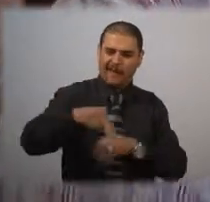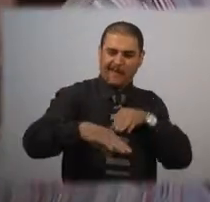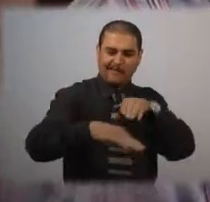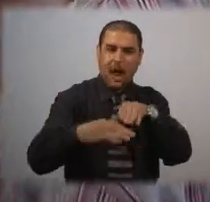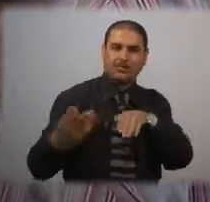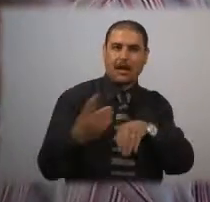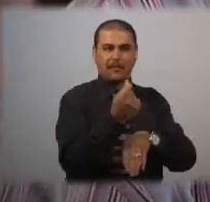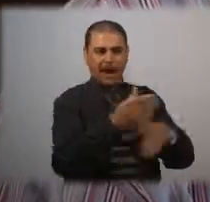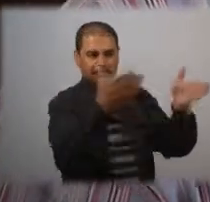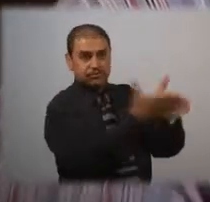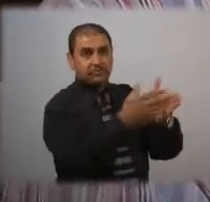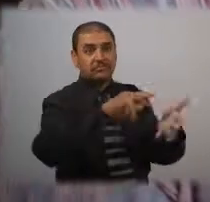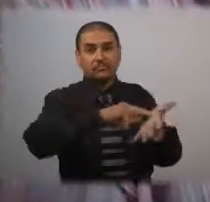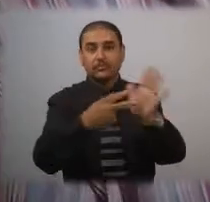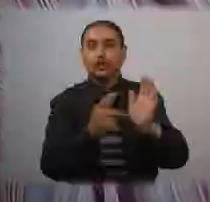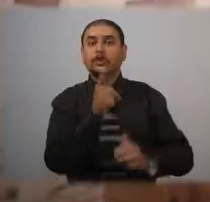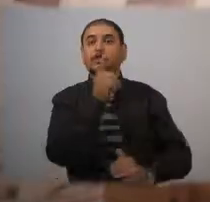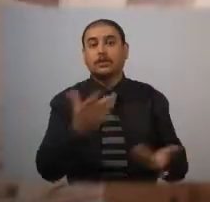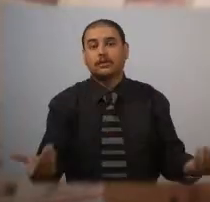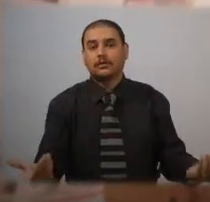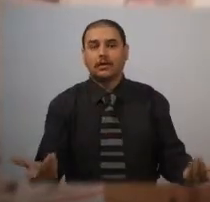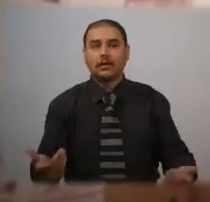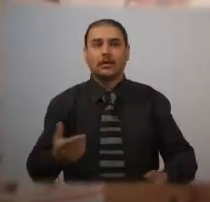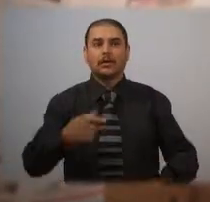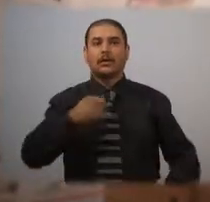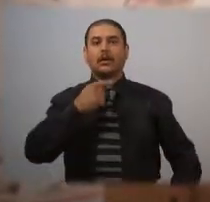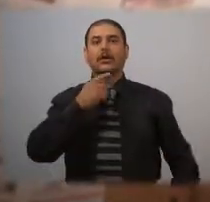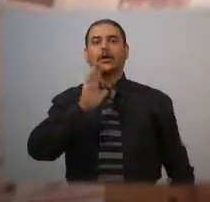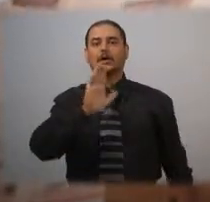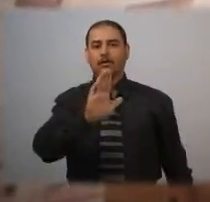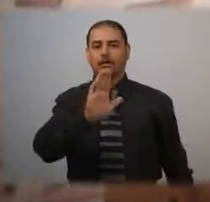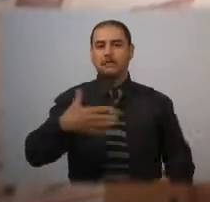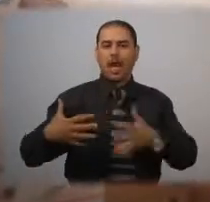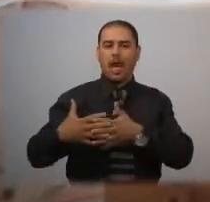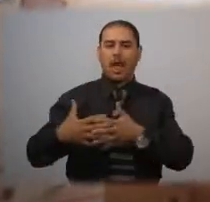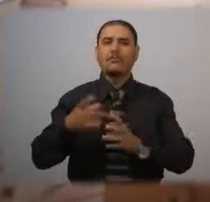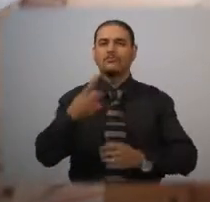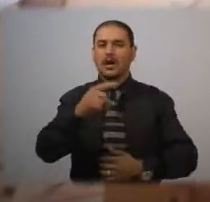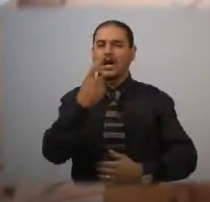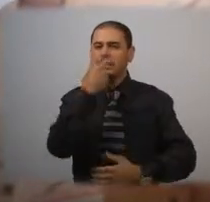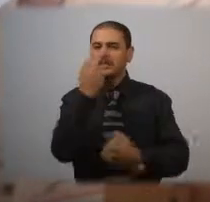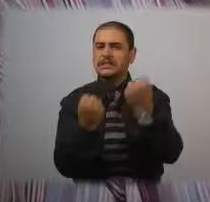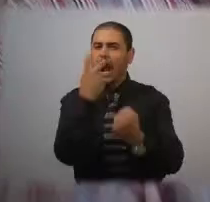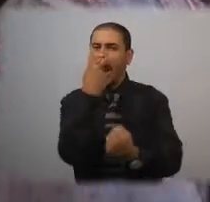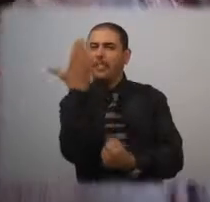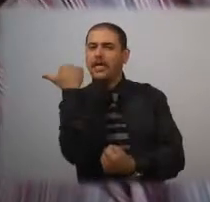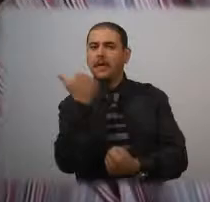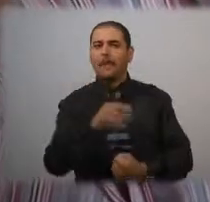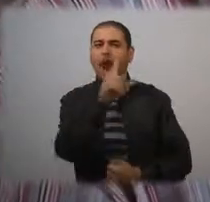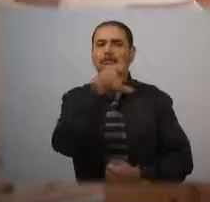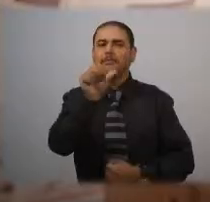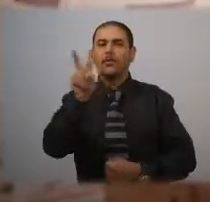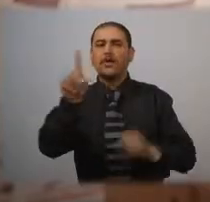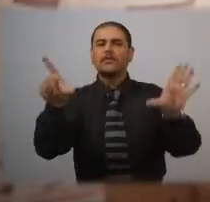يمكن يكون مفتعلين الحوادث اذا ما انت تضرب هاي الامور هلا الزلمة صاحبنا اصلا هو زلمة ختيار وسواقته على قده ومعه سيارة 72 ما هذا اللي بنحكي